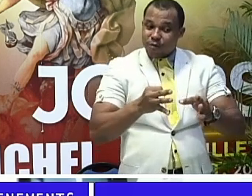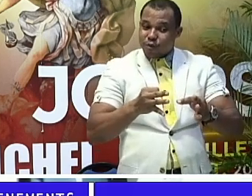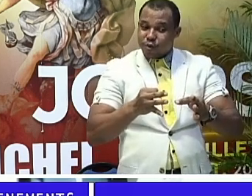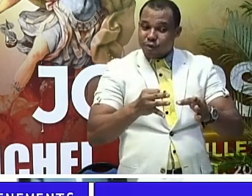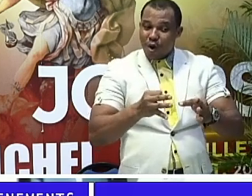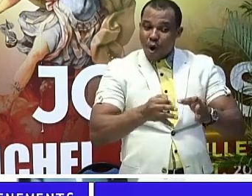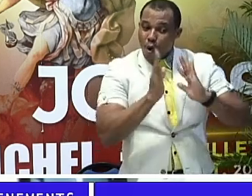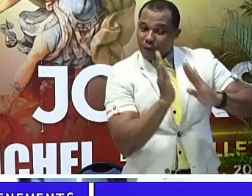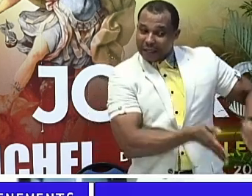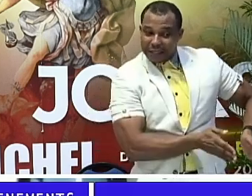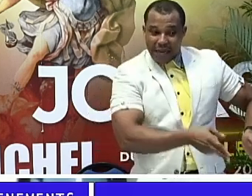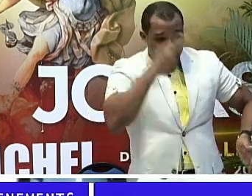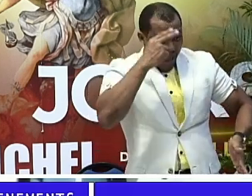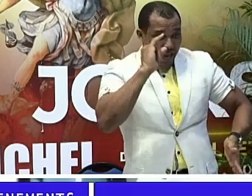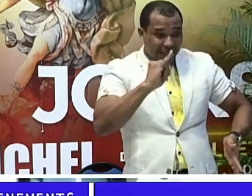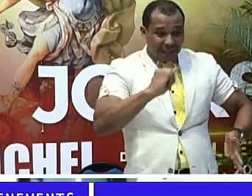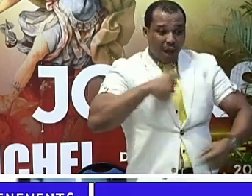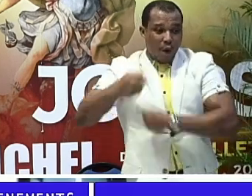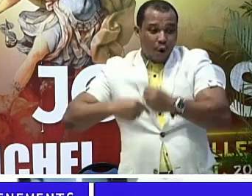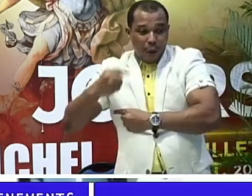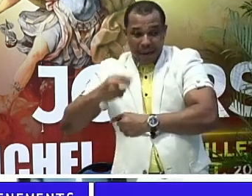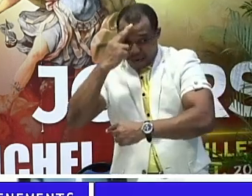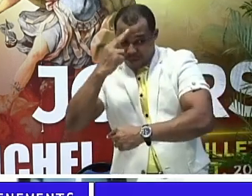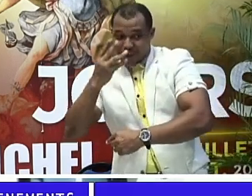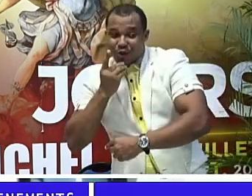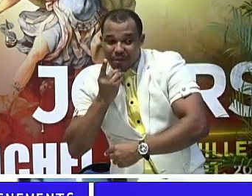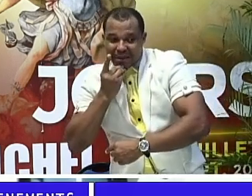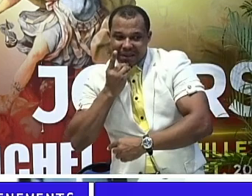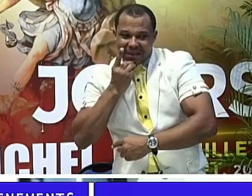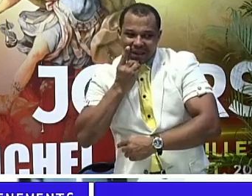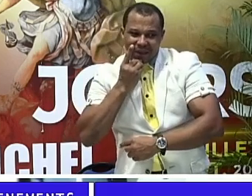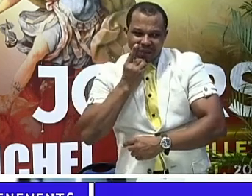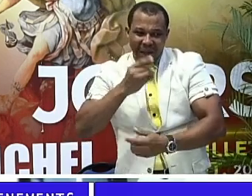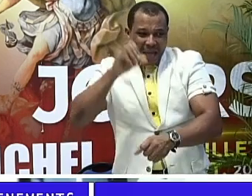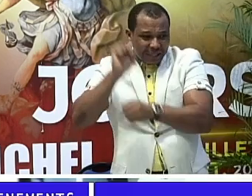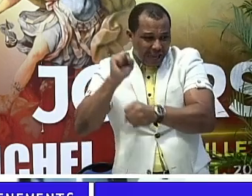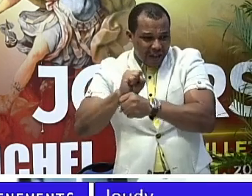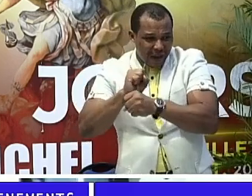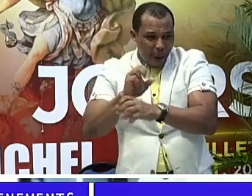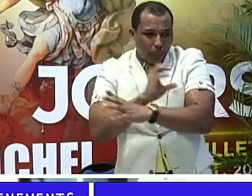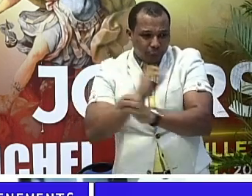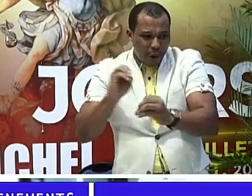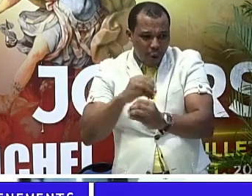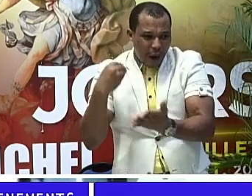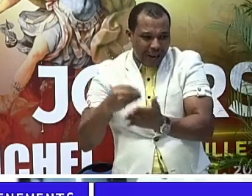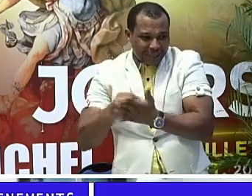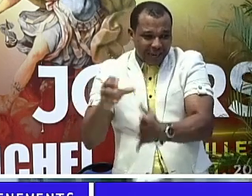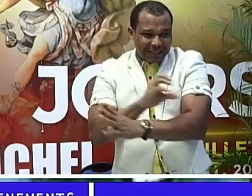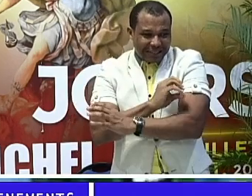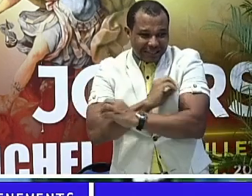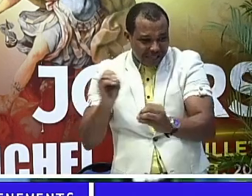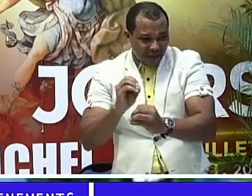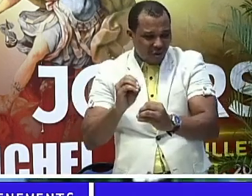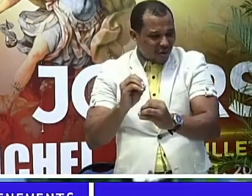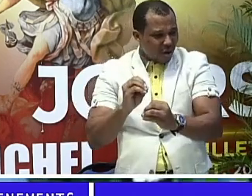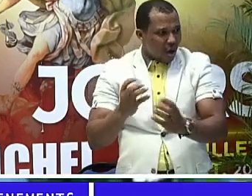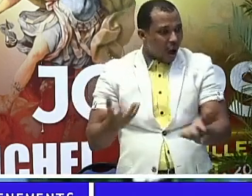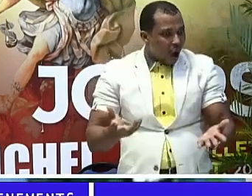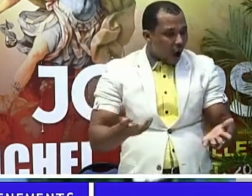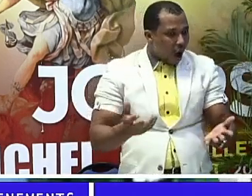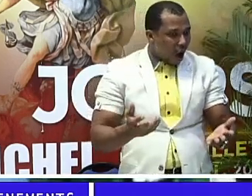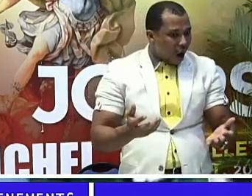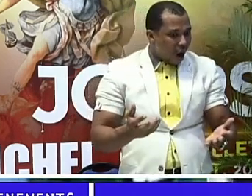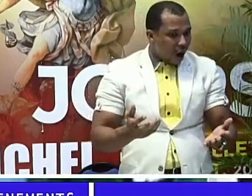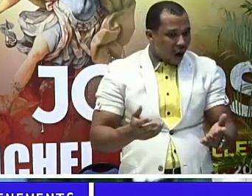fille, pour ni ka débarquer dans pays moun yo. D'ailleurs font moun gen ça dans tête tout. Ou pas qu'à débarquer, qu'à yon famille ou qu'à yon